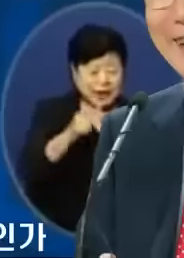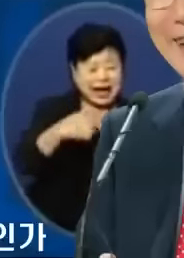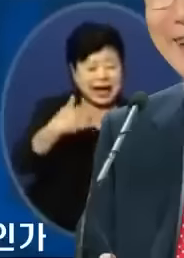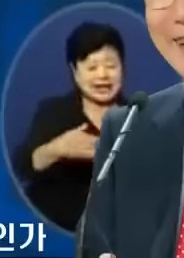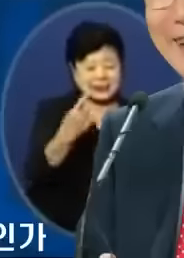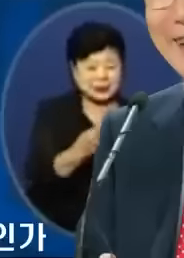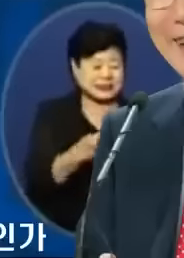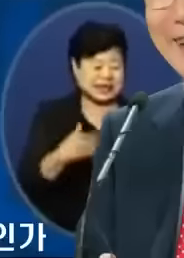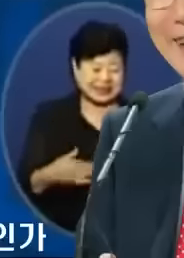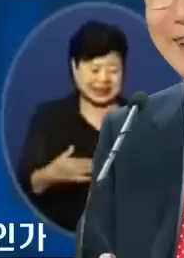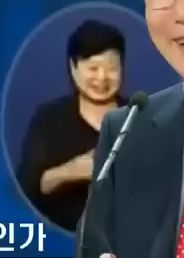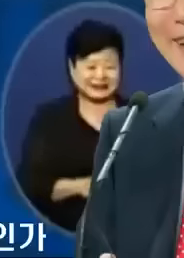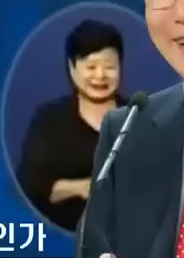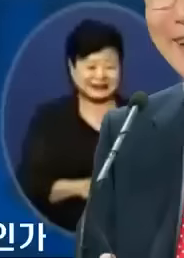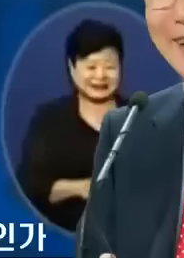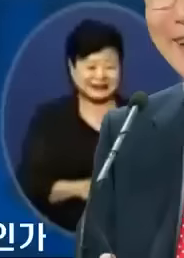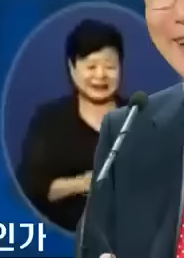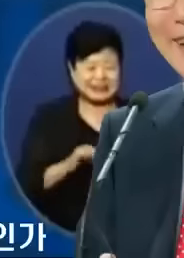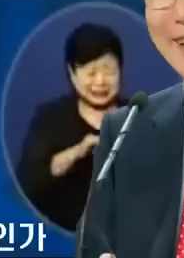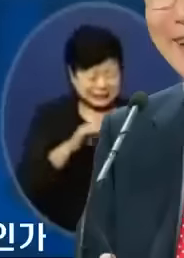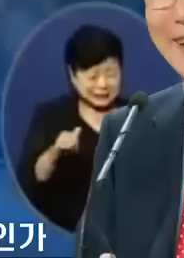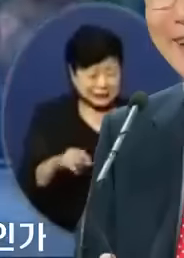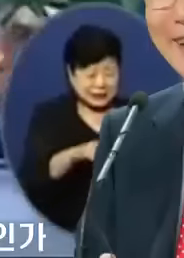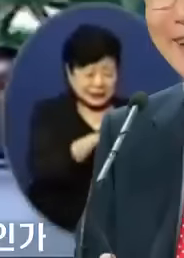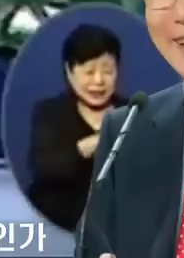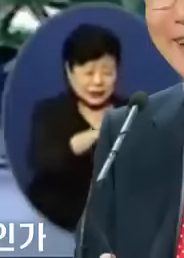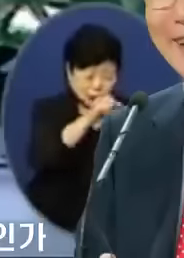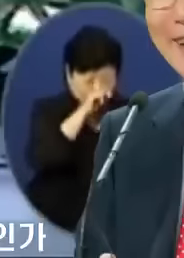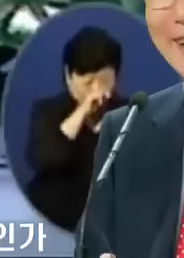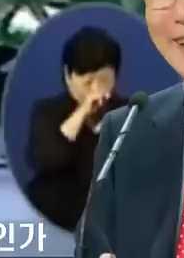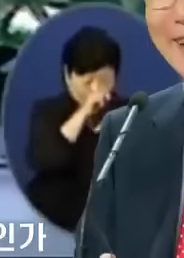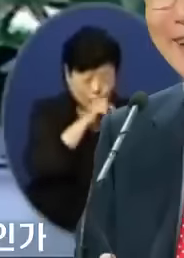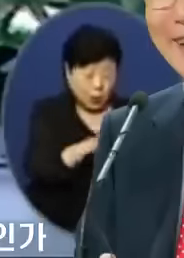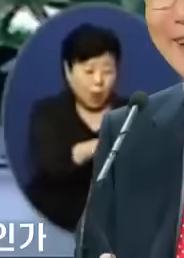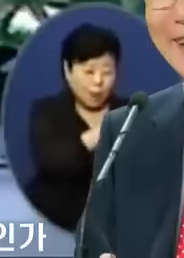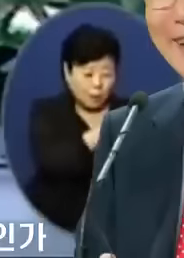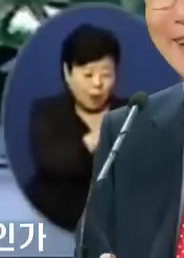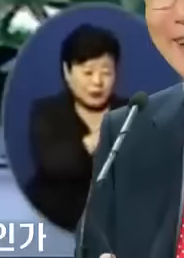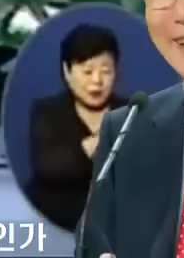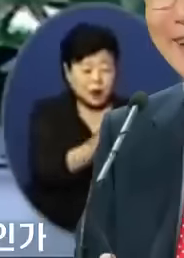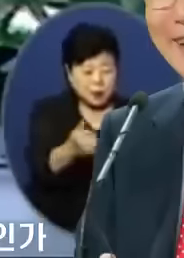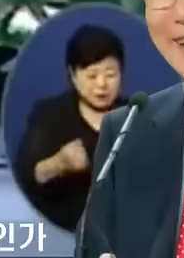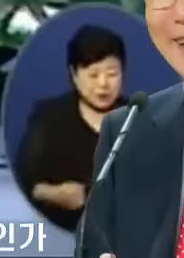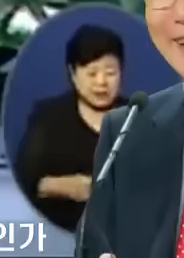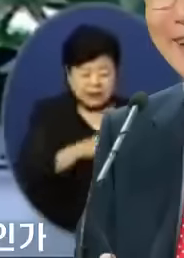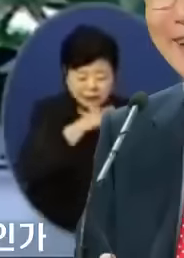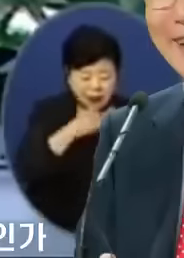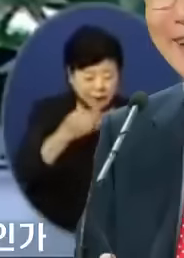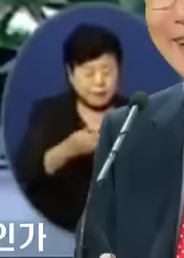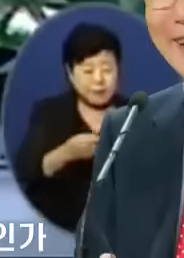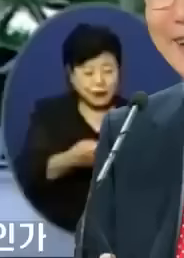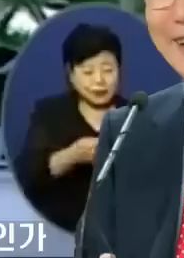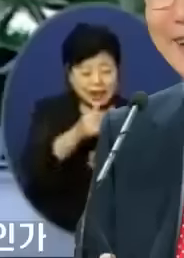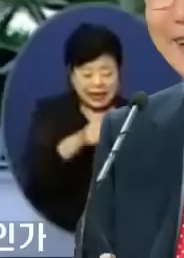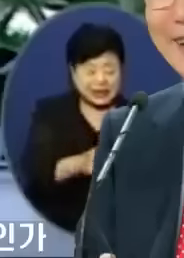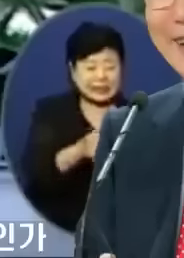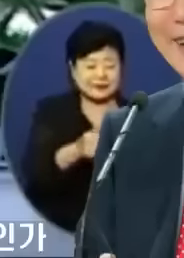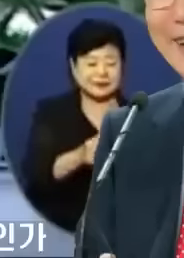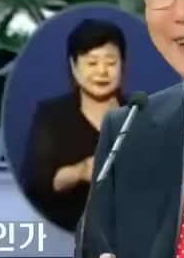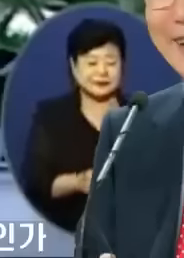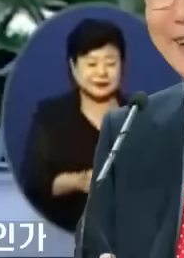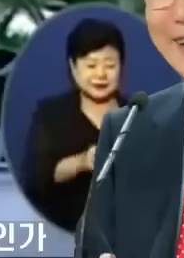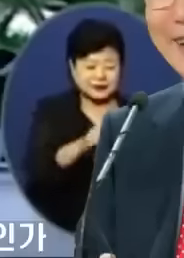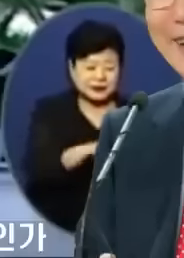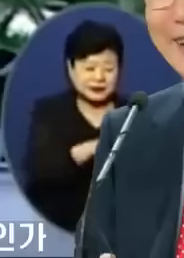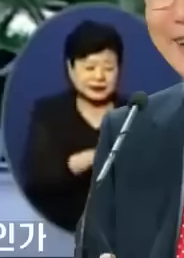아직 오지 않았다. 세상 사람들은 제일 좋은 것을 선전하기 위해서 미리 맛보기를 보여주는데 하나님은